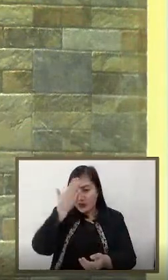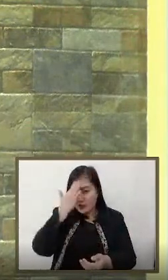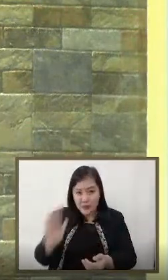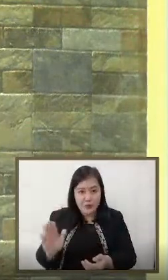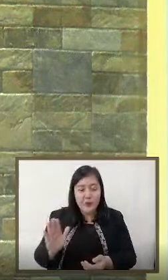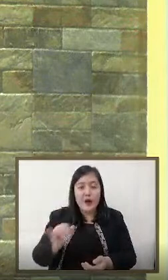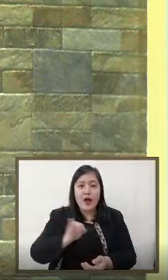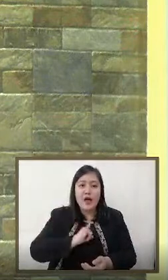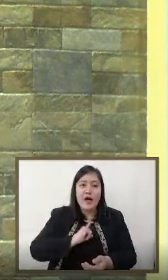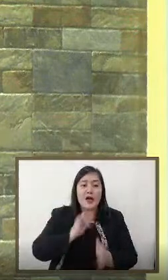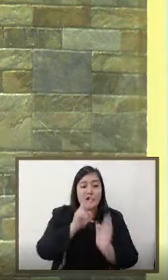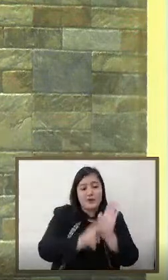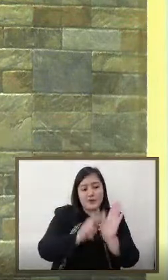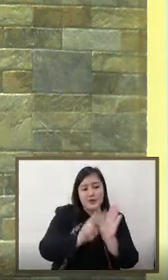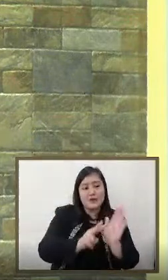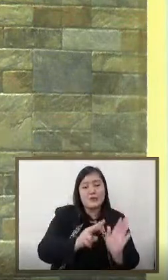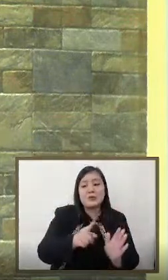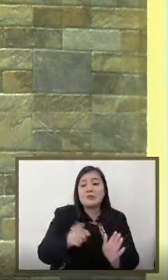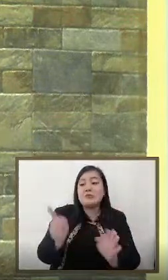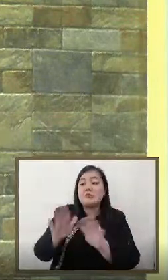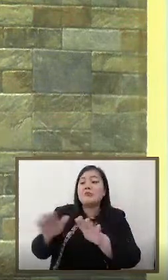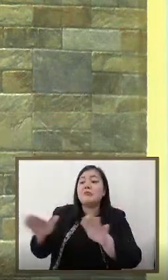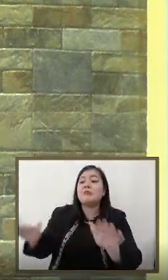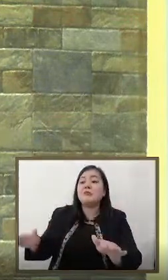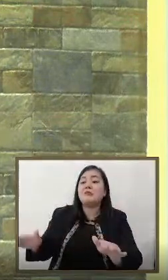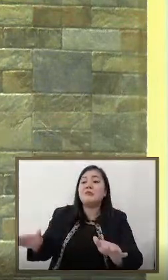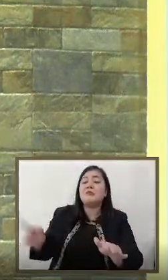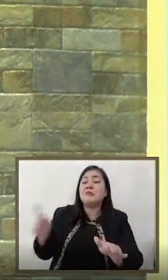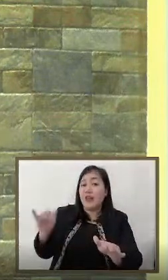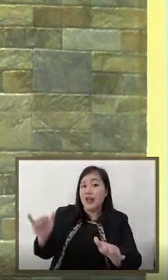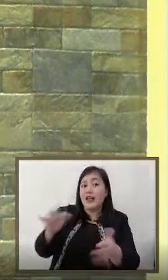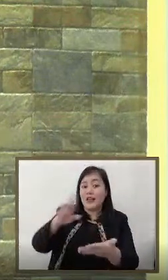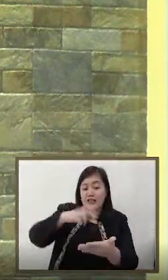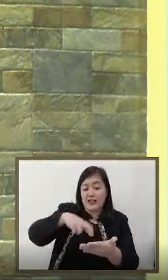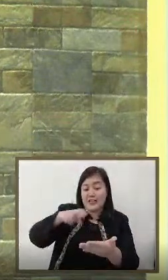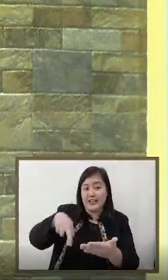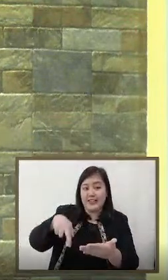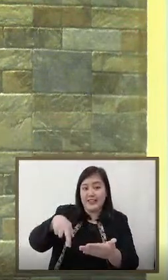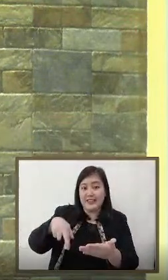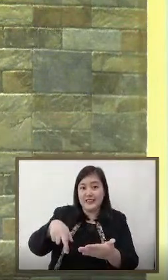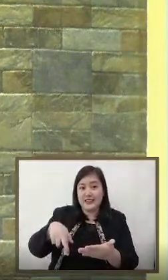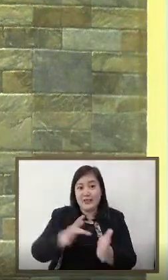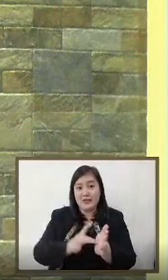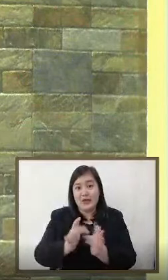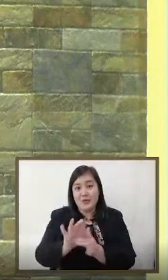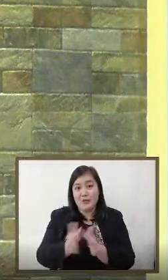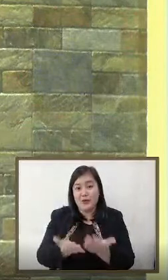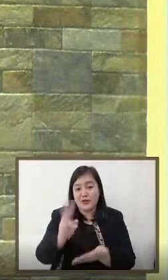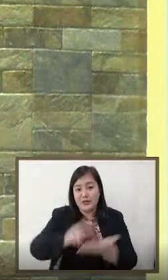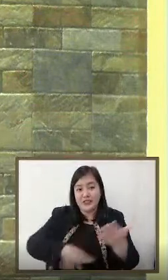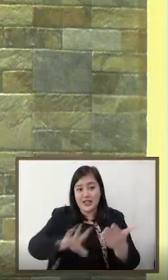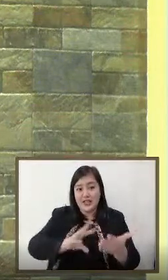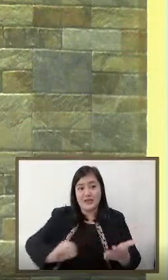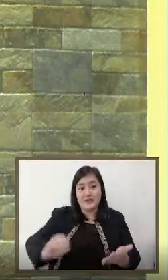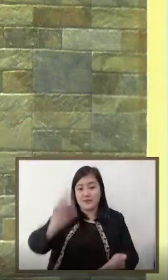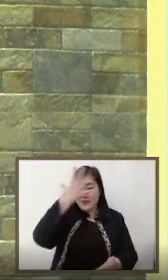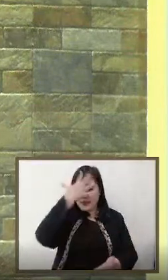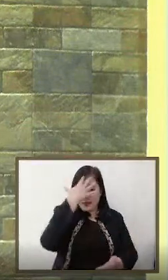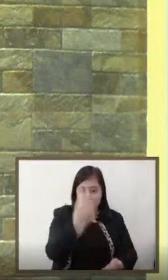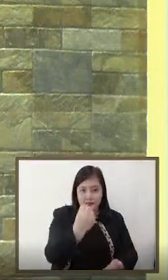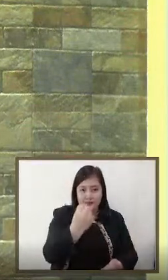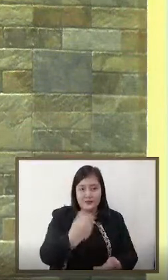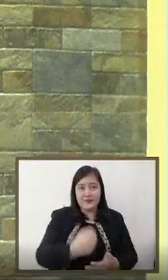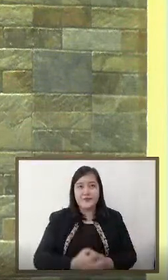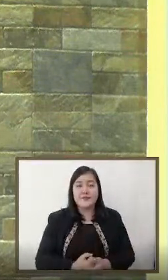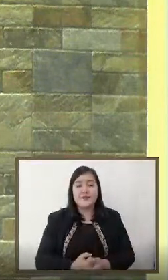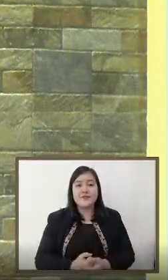screen, tapos binabasa nila, minememorize nila yung verse na nasa pintuan. And nakaka-touch kasi ganun sila